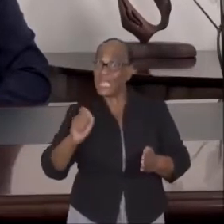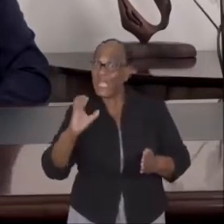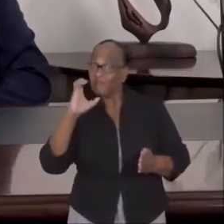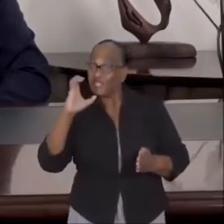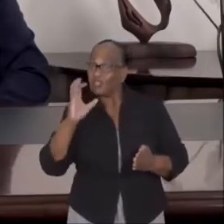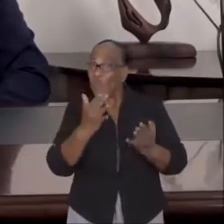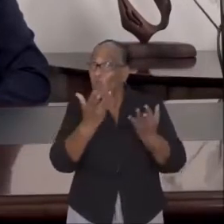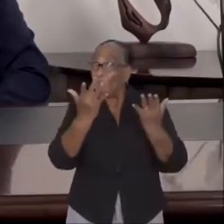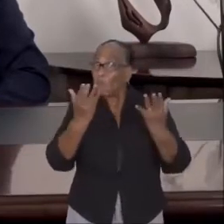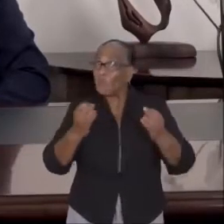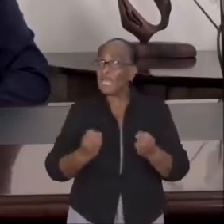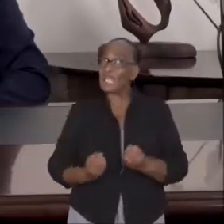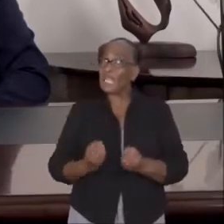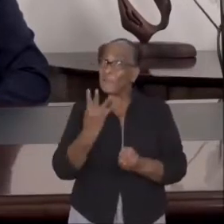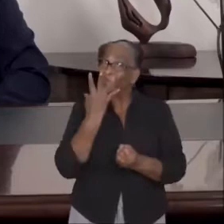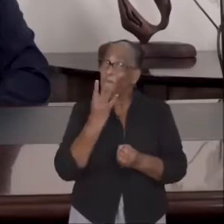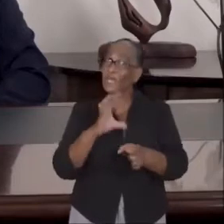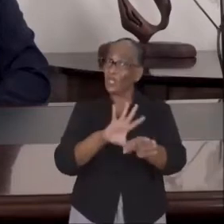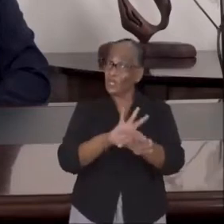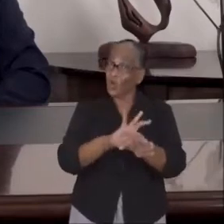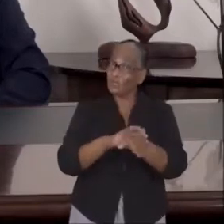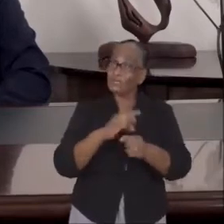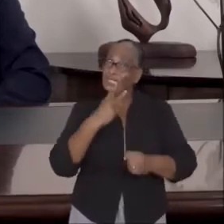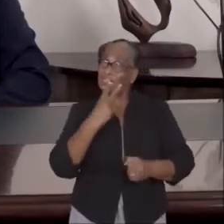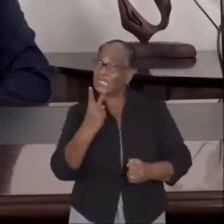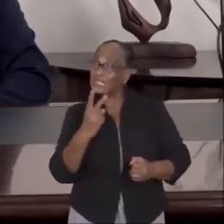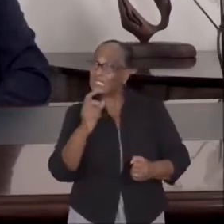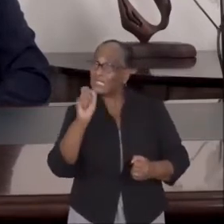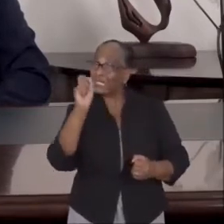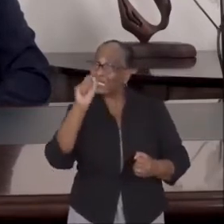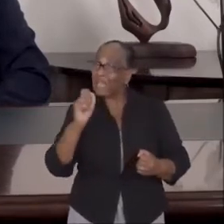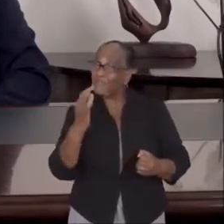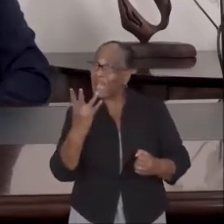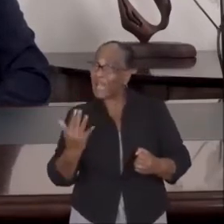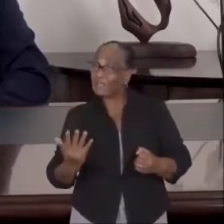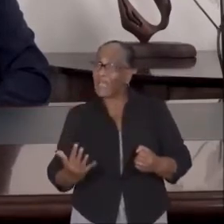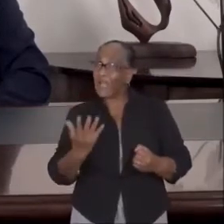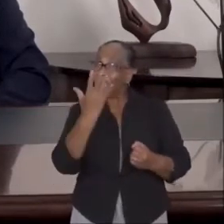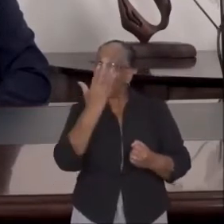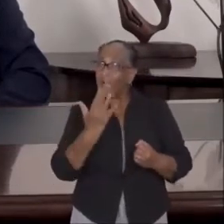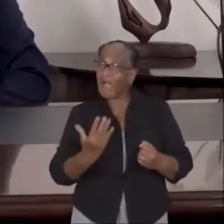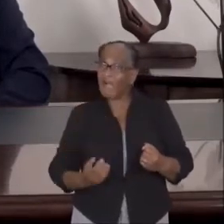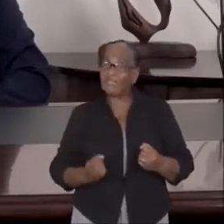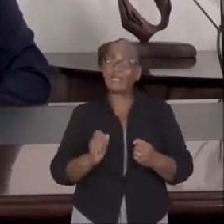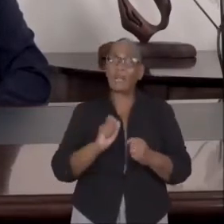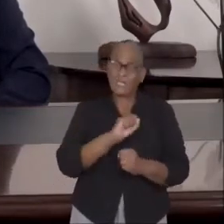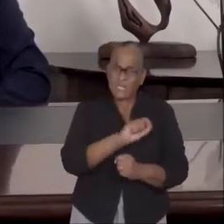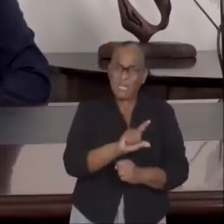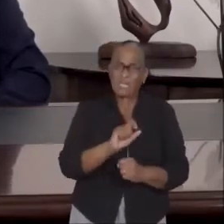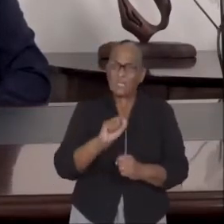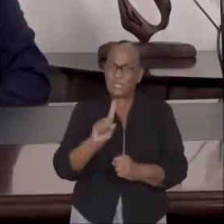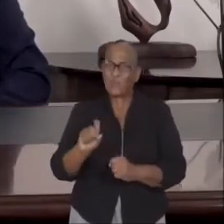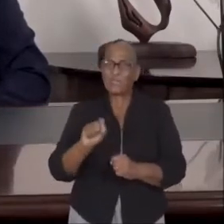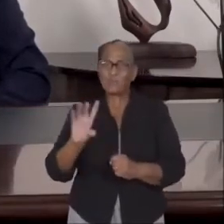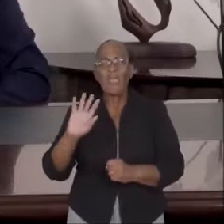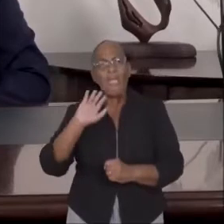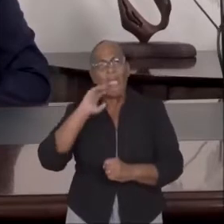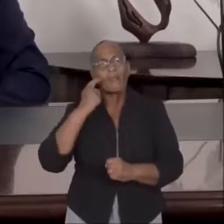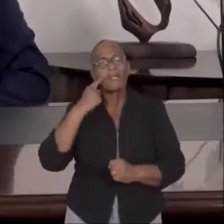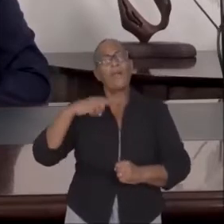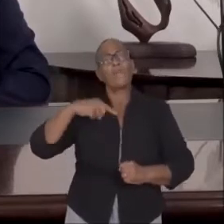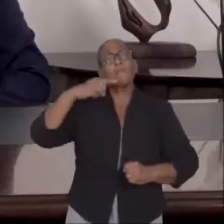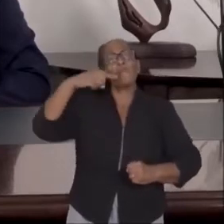uitwerkingen van de epidemiologen bekijken, zien wij dat het aantal besmettingen dagelijks toeneemt.